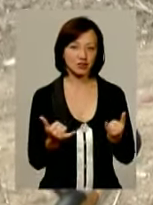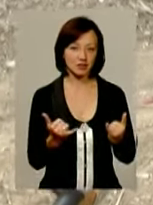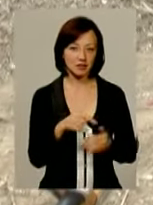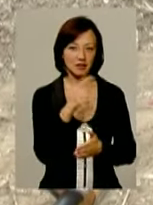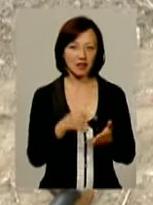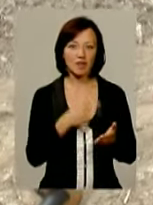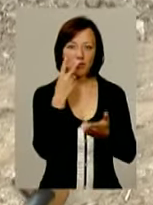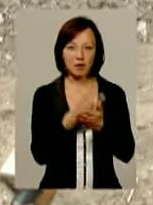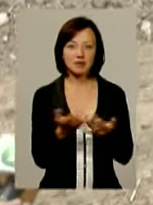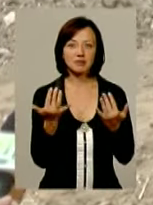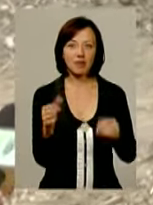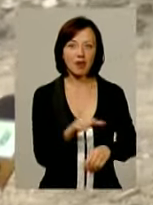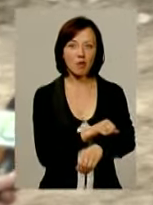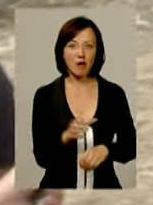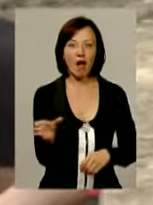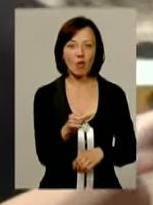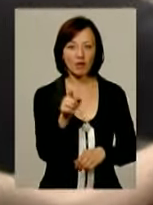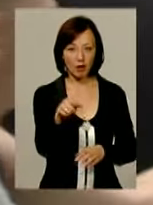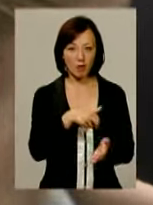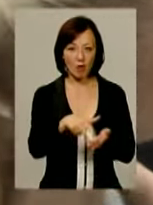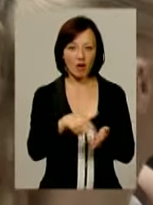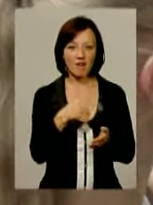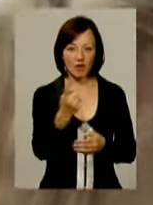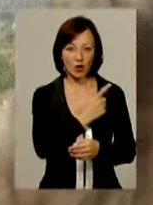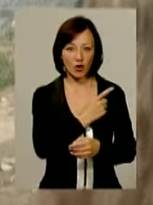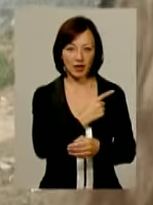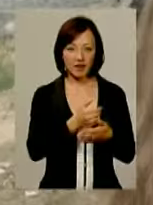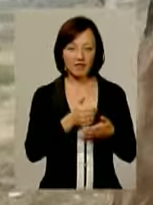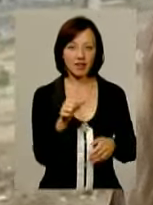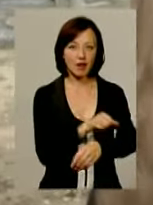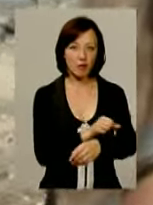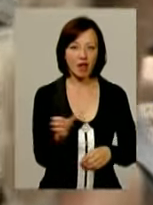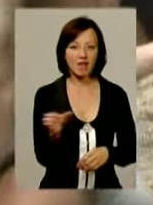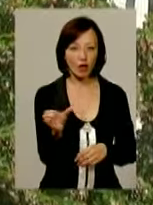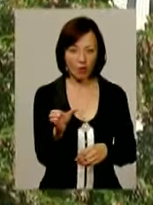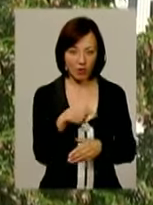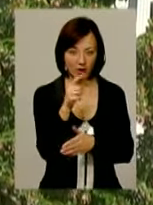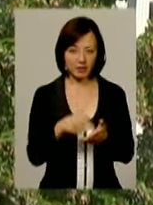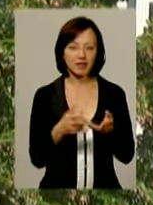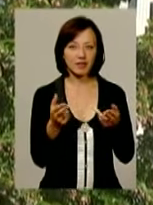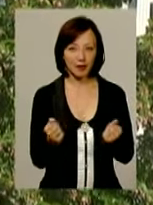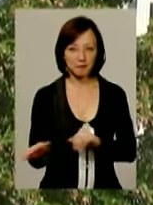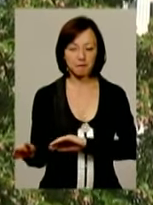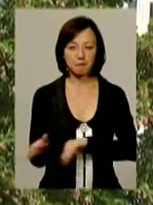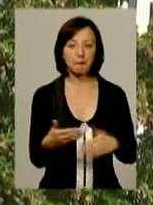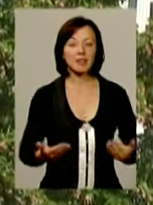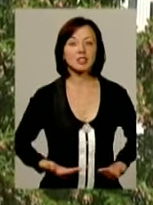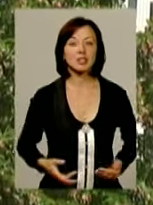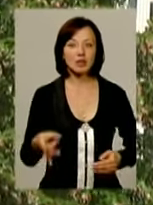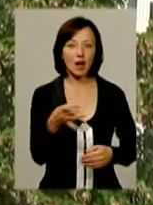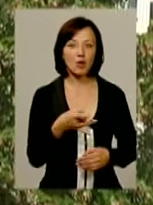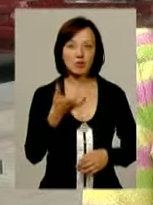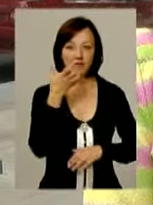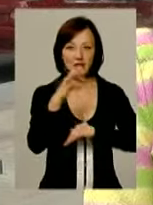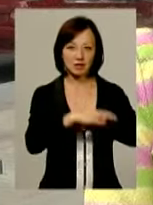честь? А ви бачили, скільки наркоманів і алкоголіків там ходить? Що, ви охороняєте зараз від наркоманів і алкоголіків? Так. Тож думки жителів мікрорайону